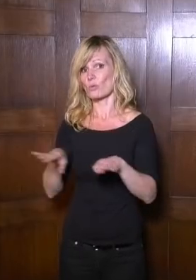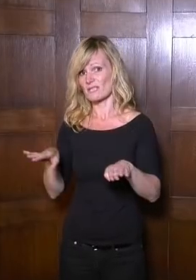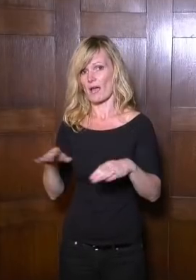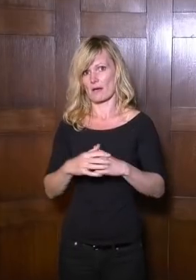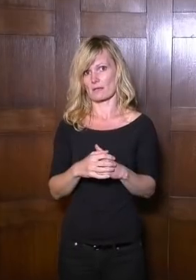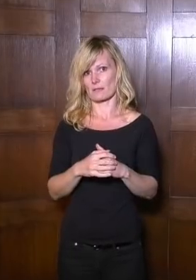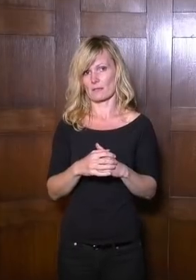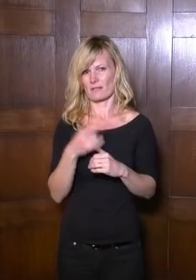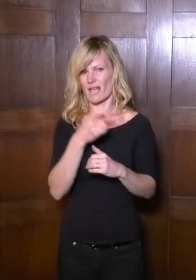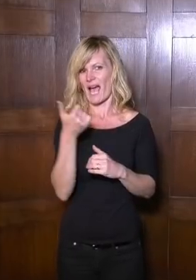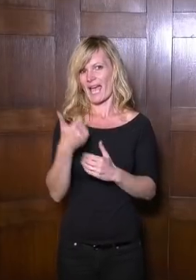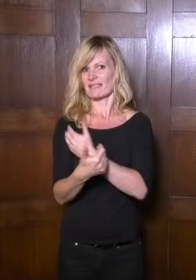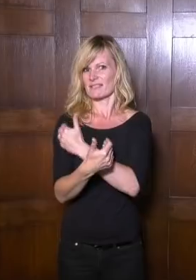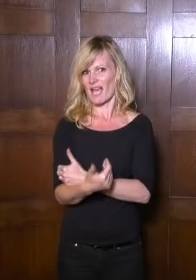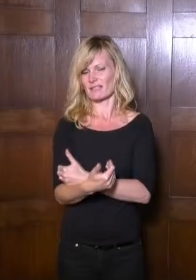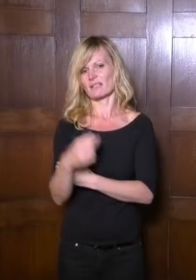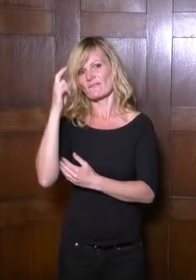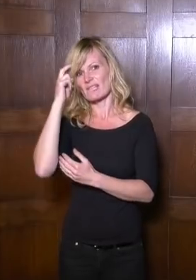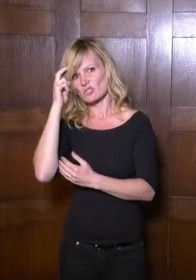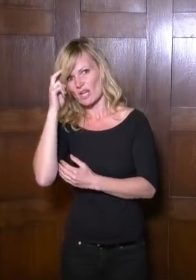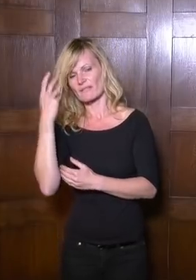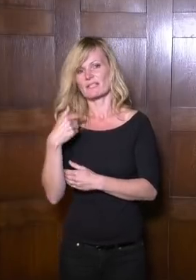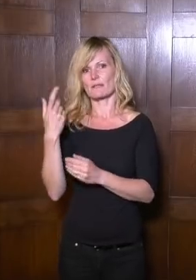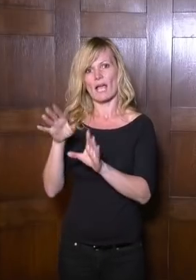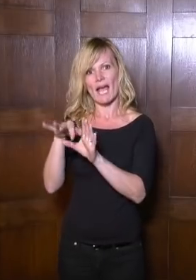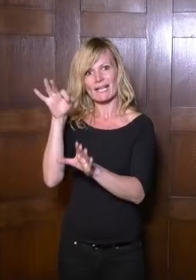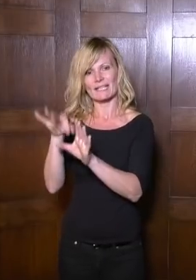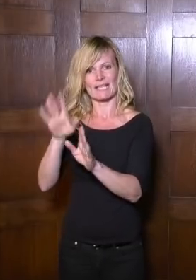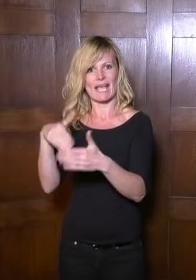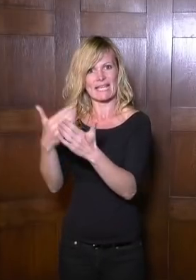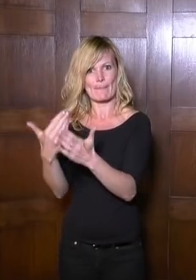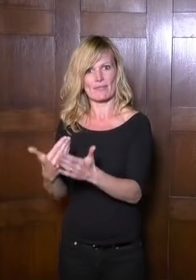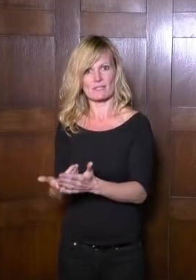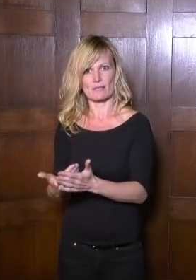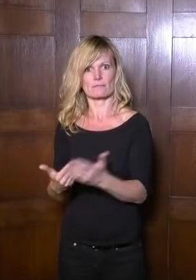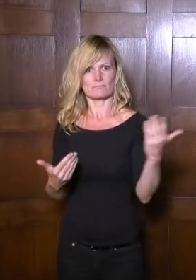meiner Sicht einseitiger wissenschaftlicher Erkenntnisse getroffen wurden.